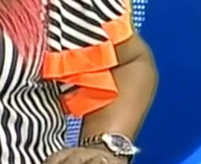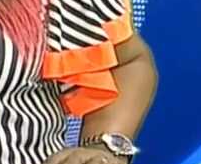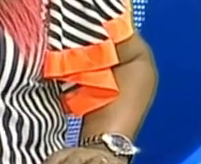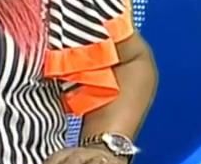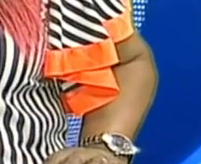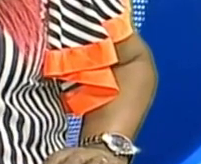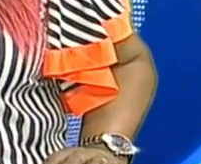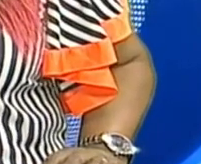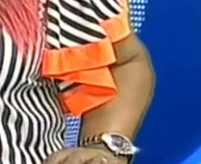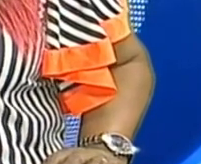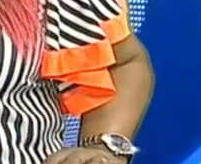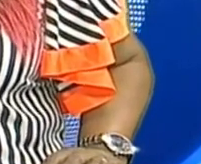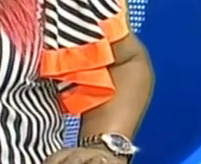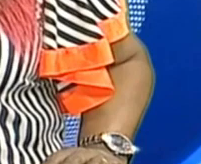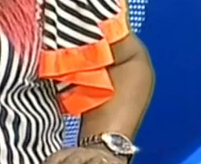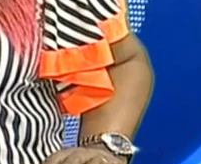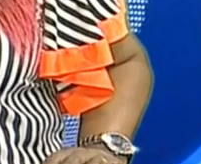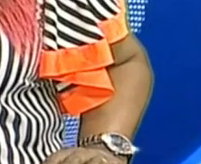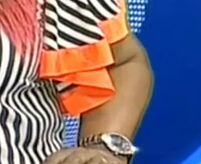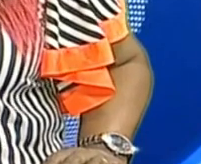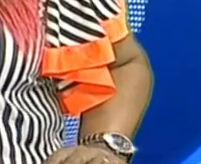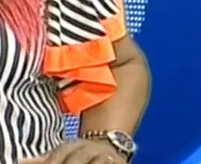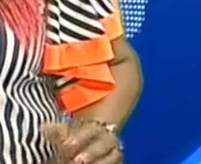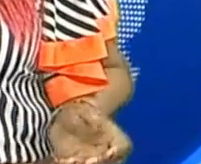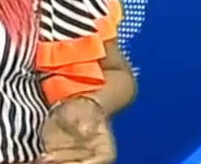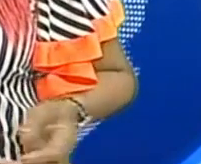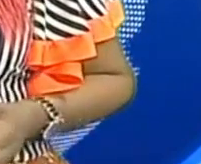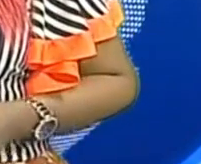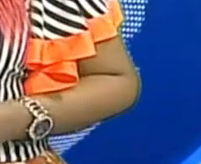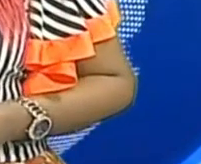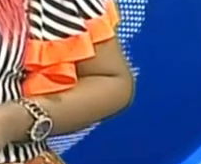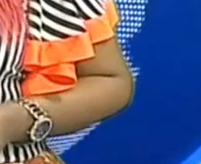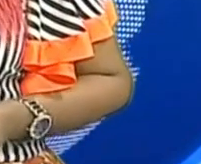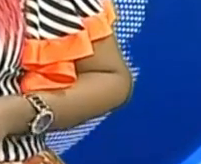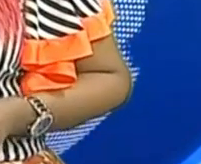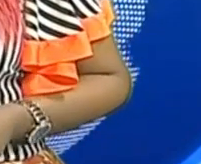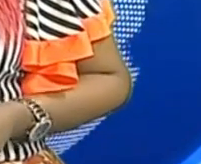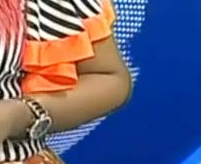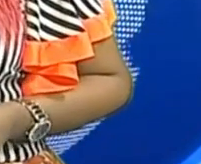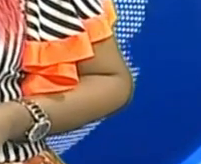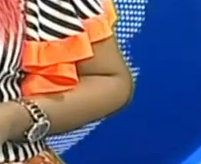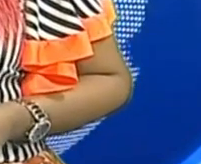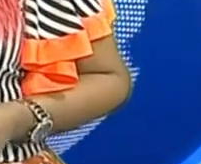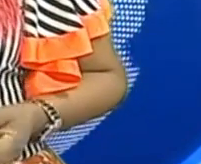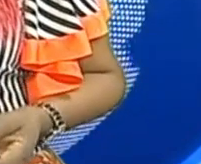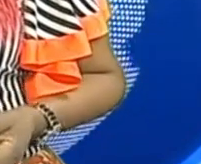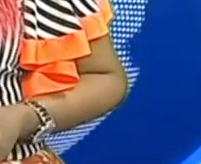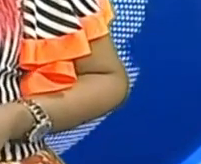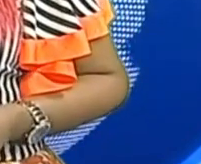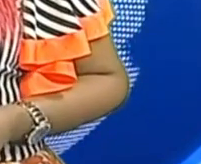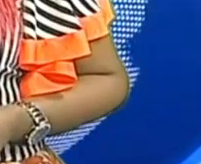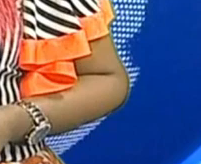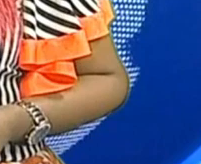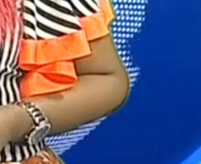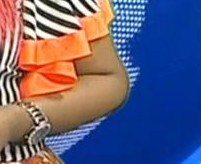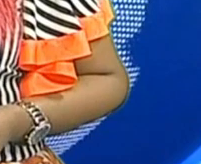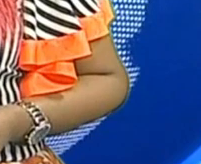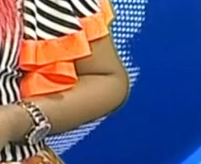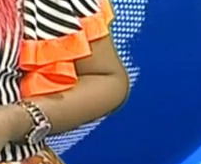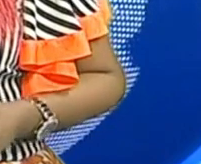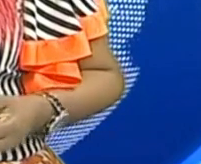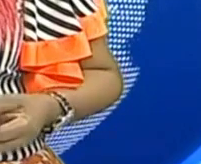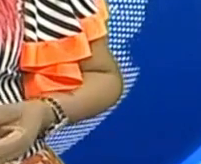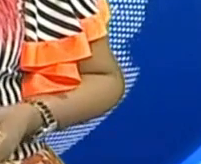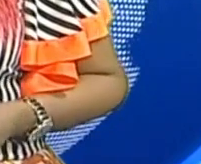à accélérer la mise en œuvre des projets de développement financés par les partenaires extérieurs. Une cérémonie de signature de contrat